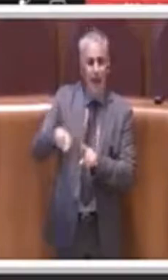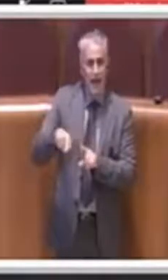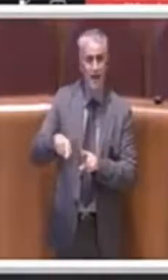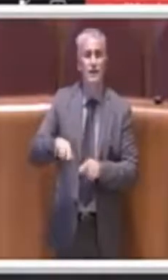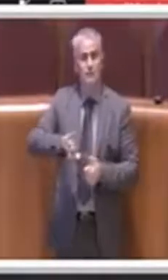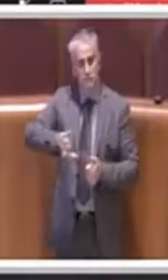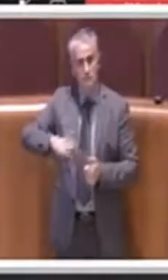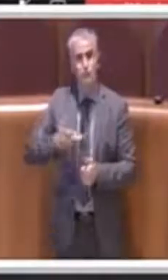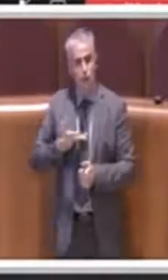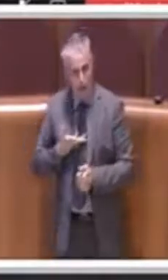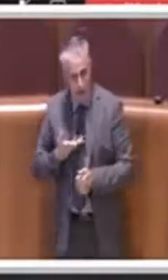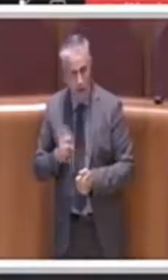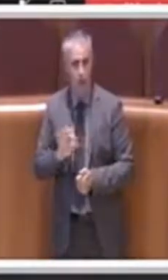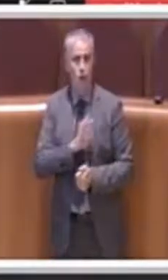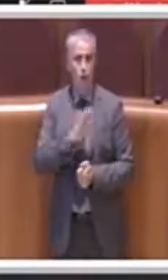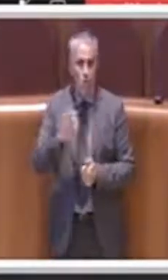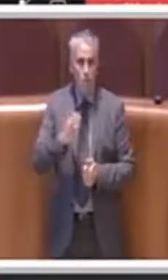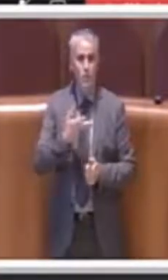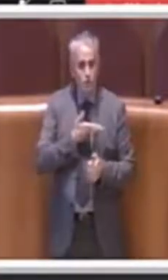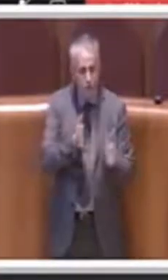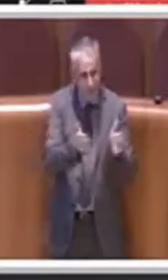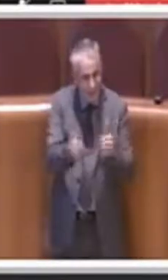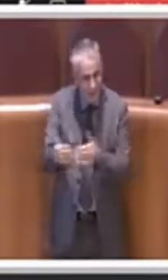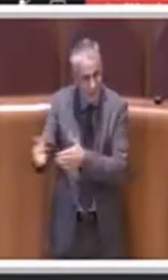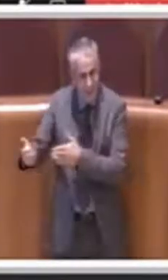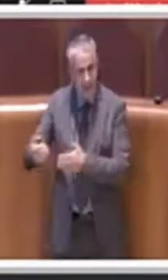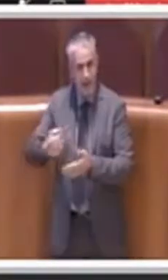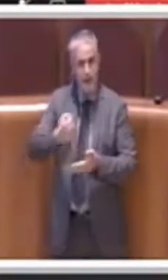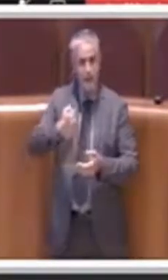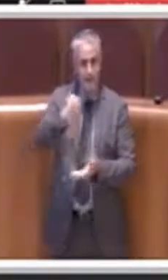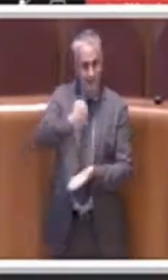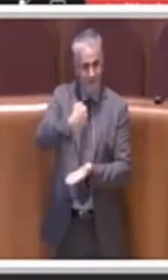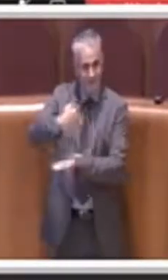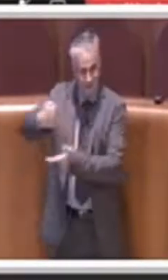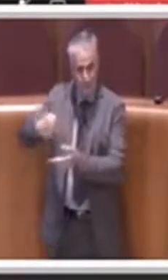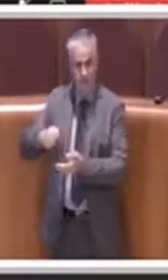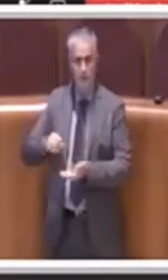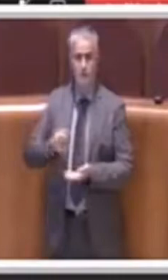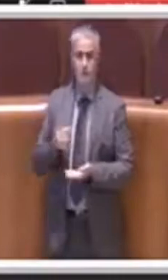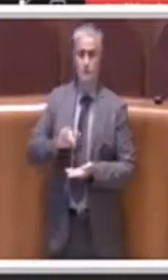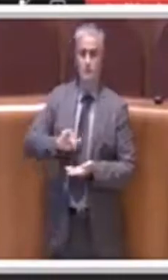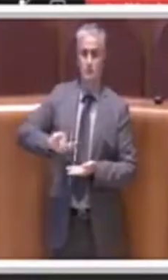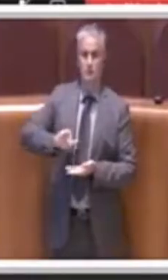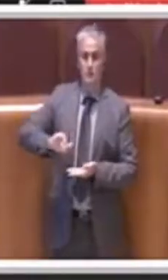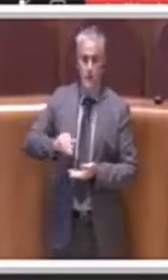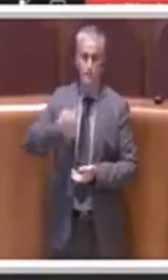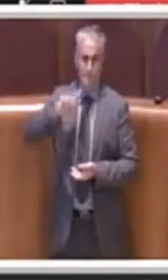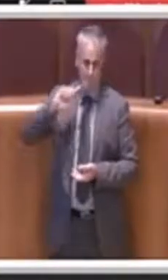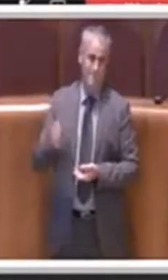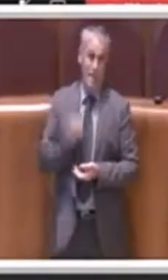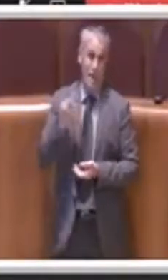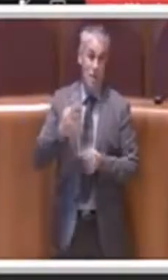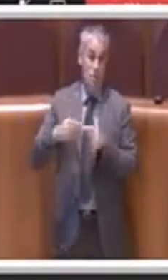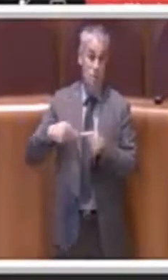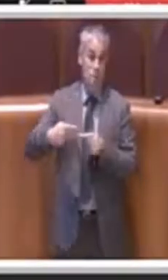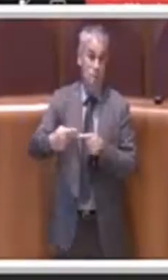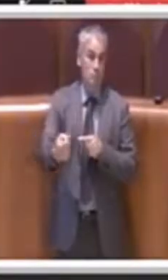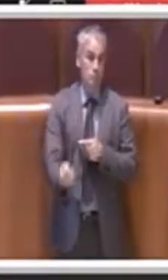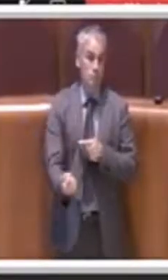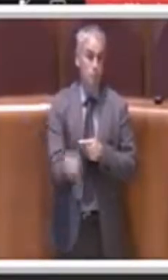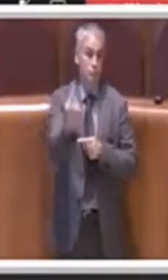no, del bilancio che necessitano poi in determinati momenti, magari dell'anno, di dover essere coperti. È